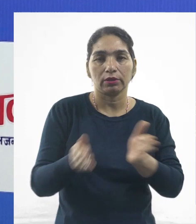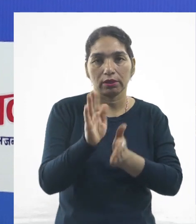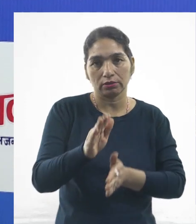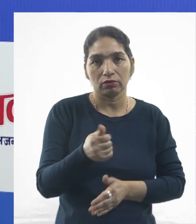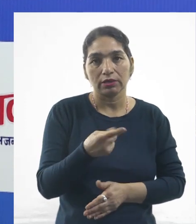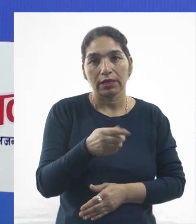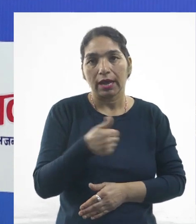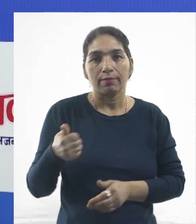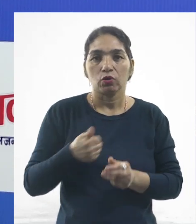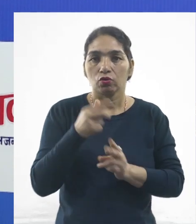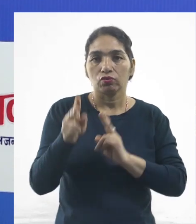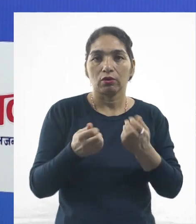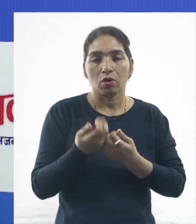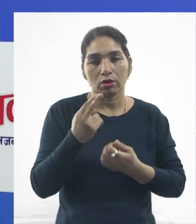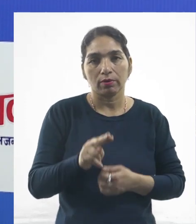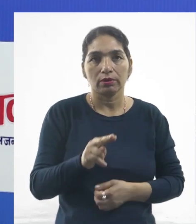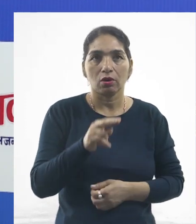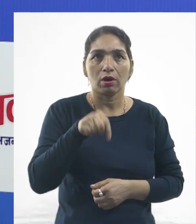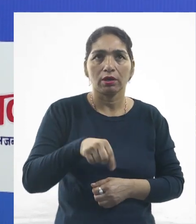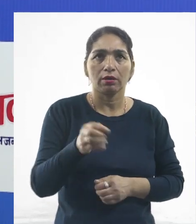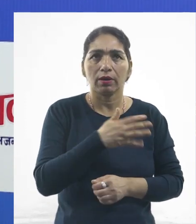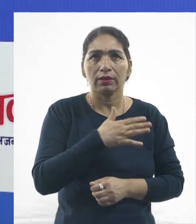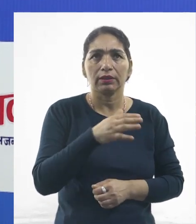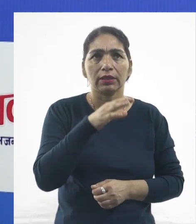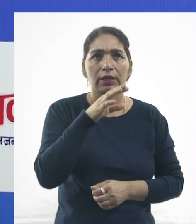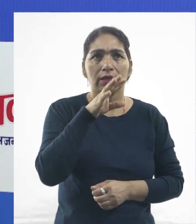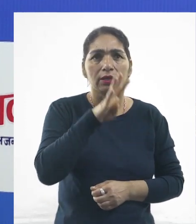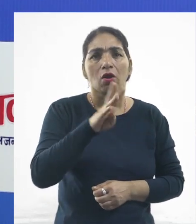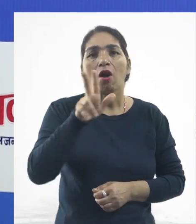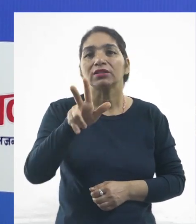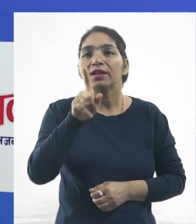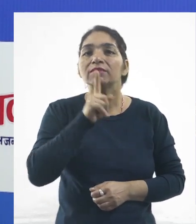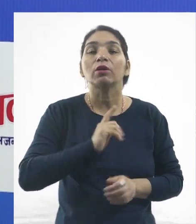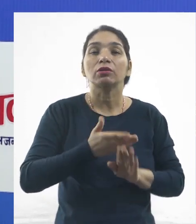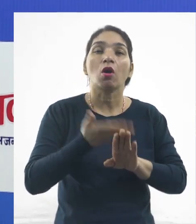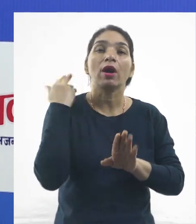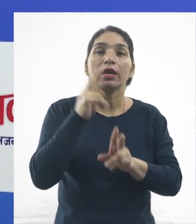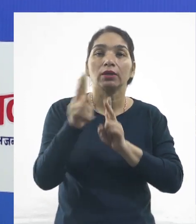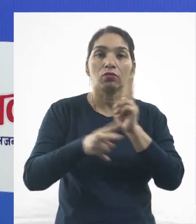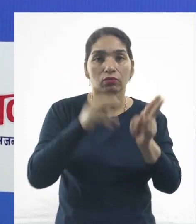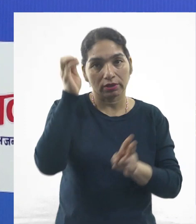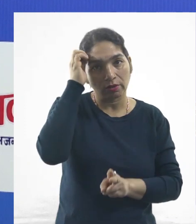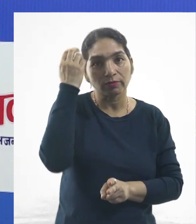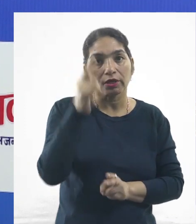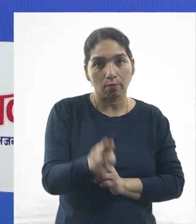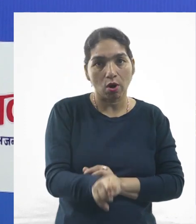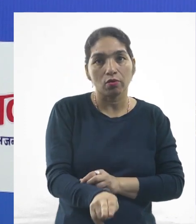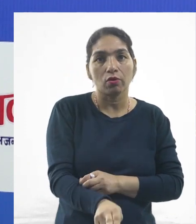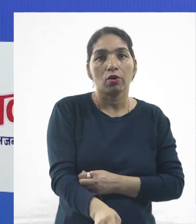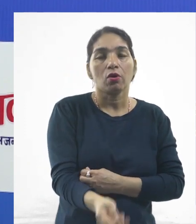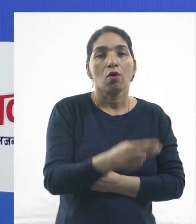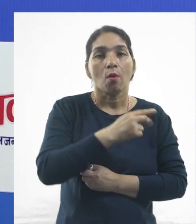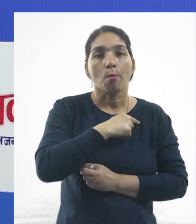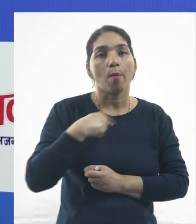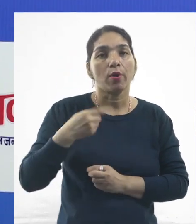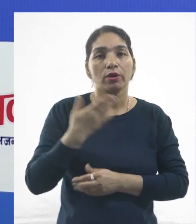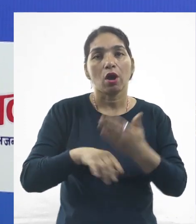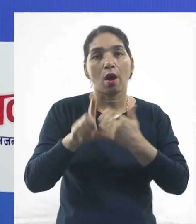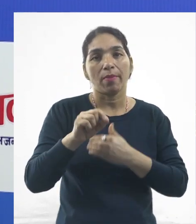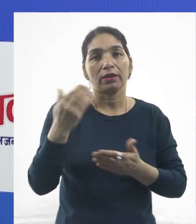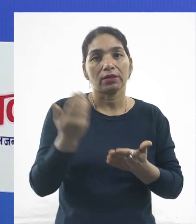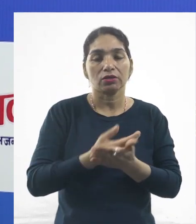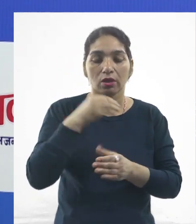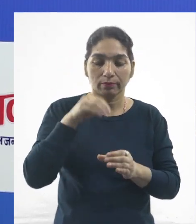कुराहरू, म एउटा आजभन्दा 48 वर्ष अगाडिको मलाई त्यो दिन याद आयो, म अलिकति यहाँलाई सेयर गर्न चाहन्छु। म पनि अपाङ्ग